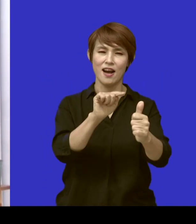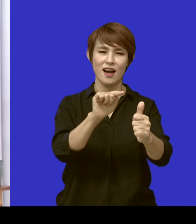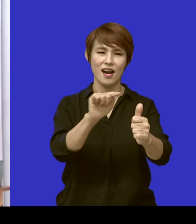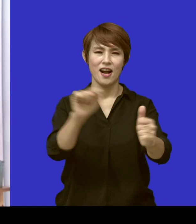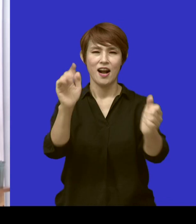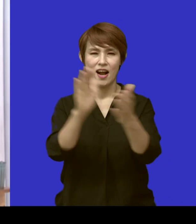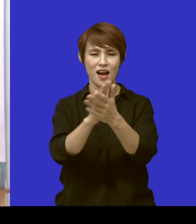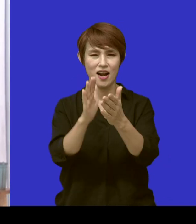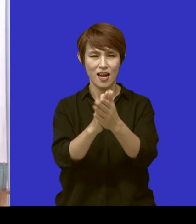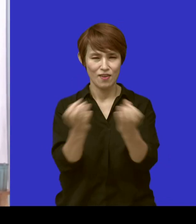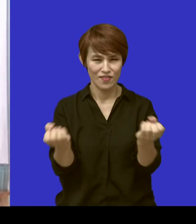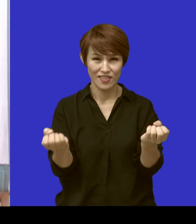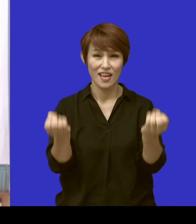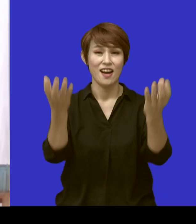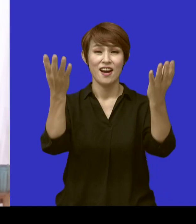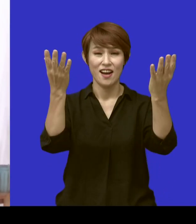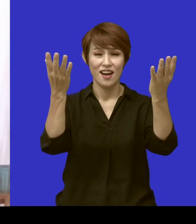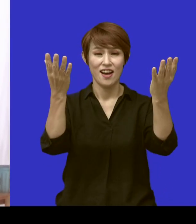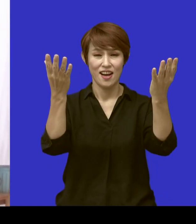할렐루야.